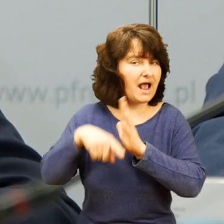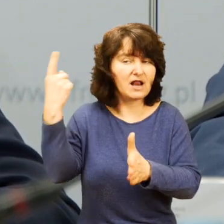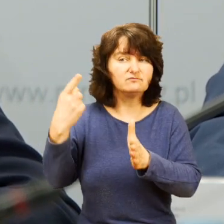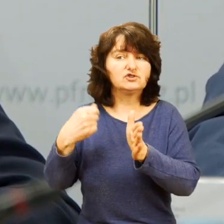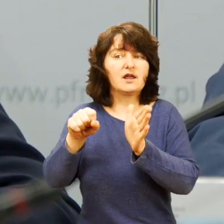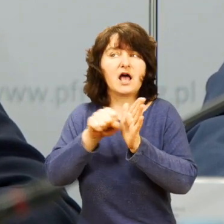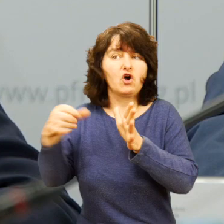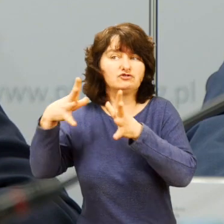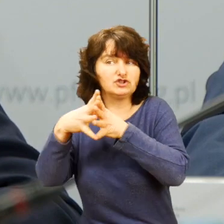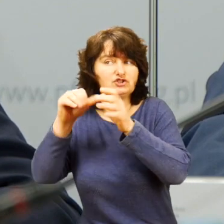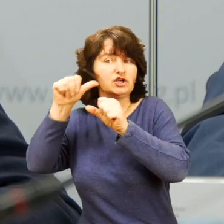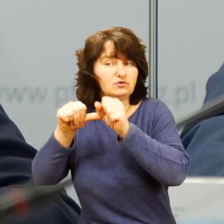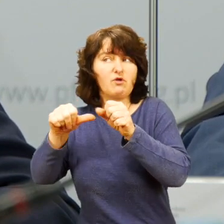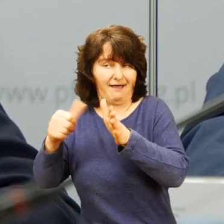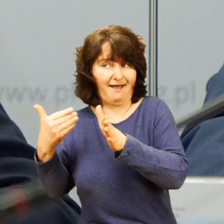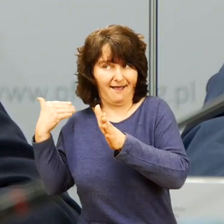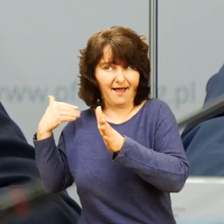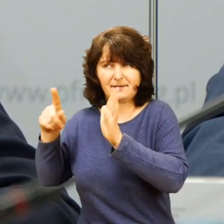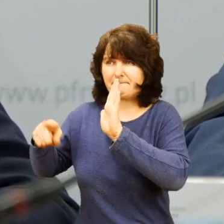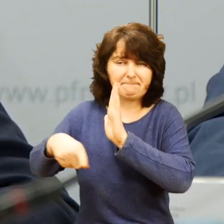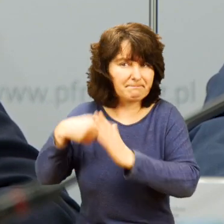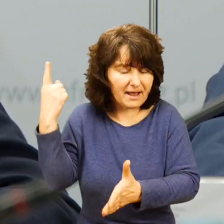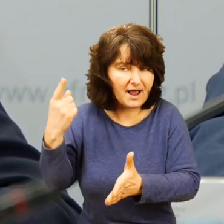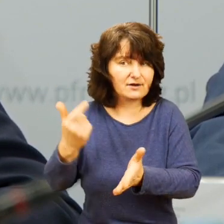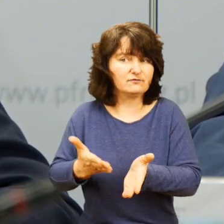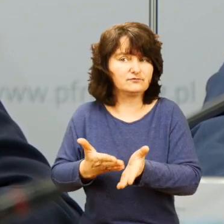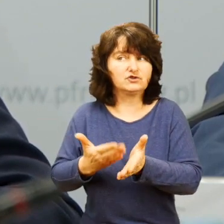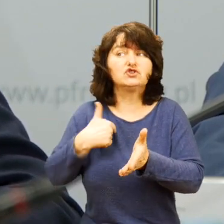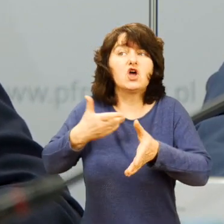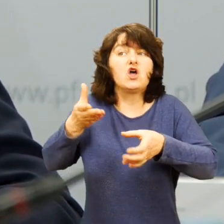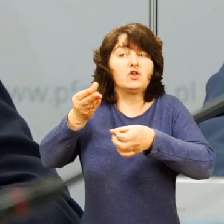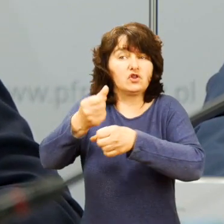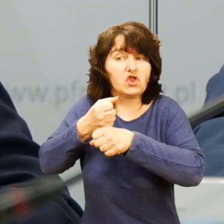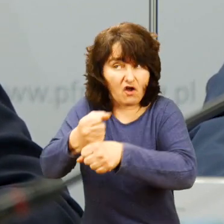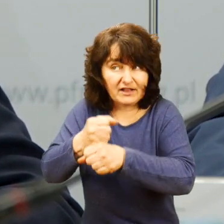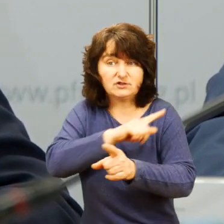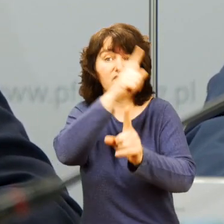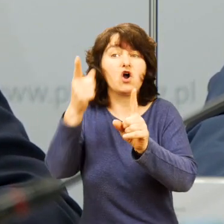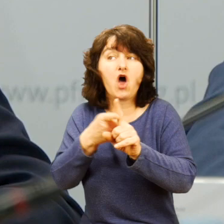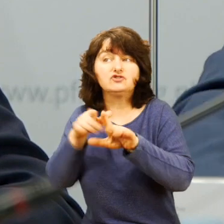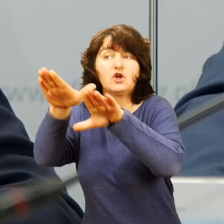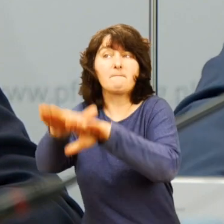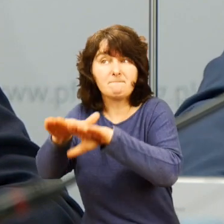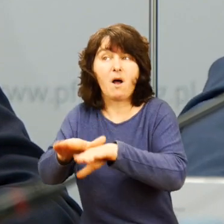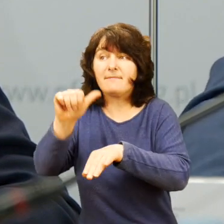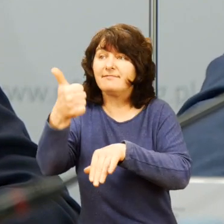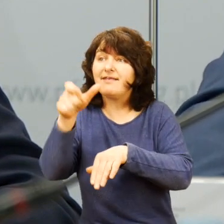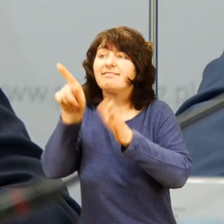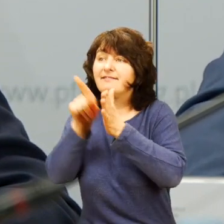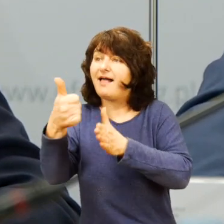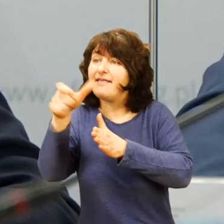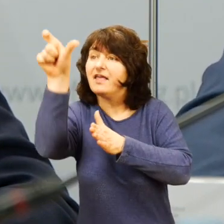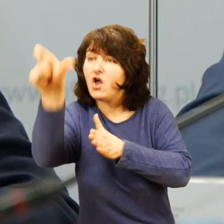od dekady, a więc od 10 lat, proszę Państwa, dofinansowanie rocznego pobytu na